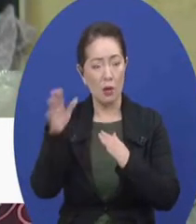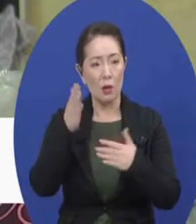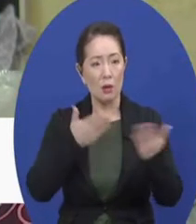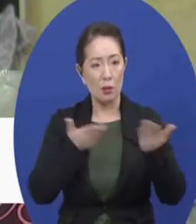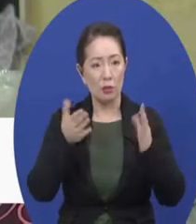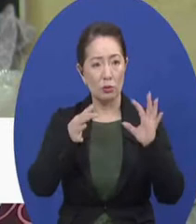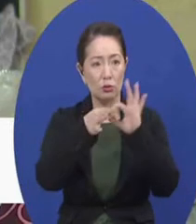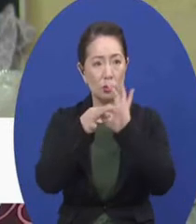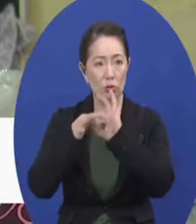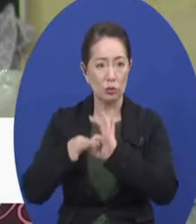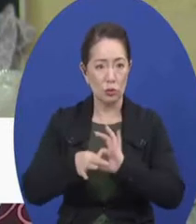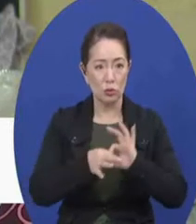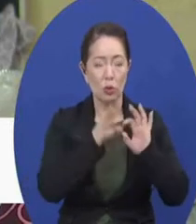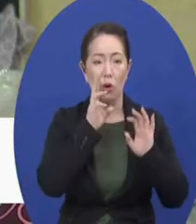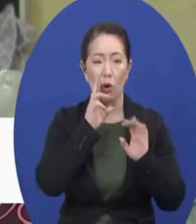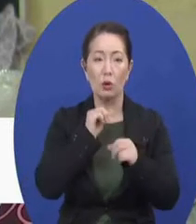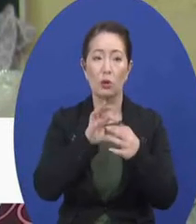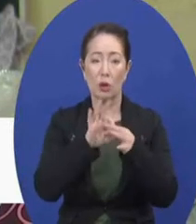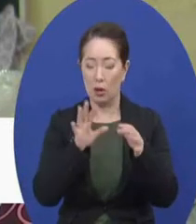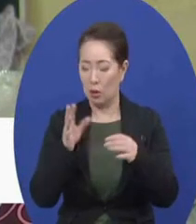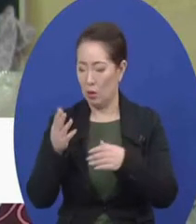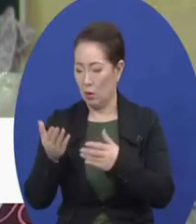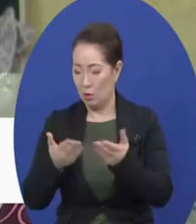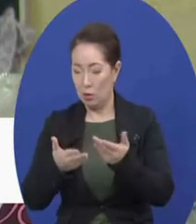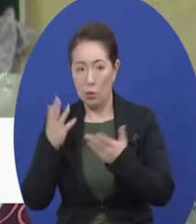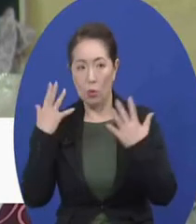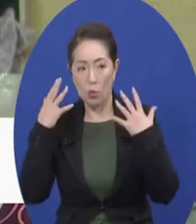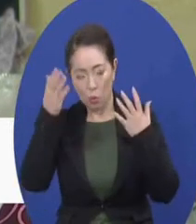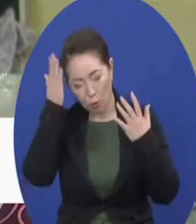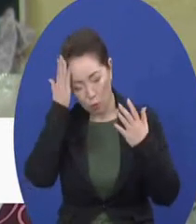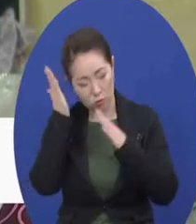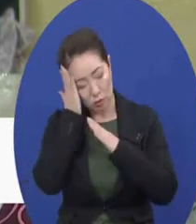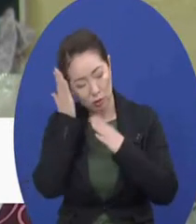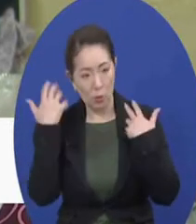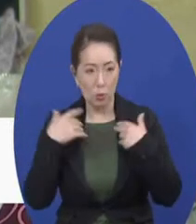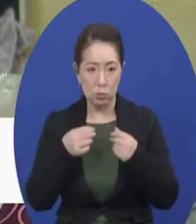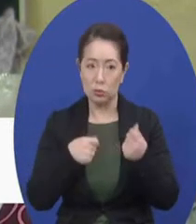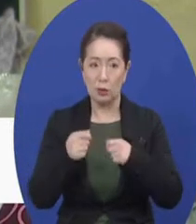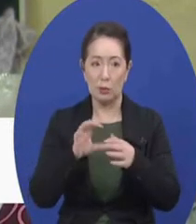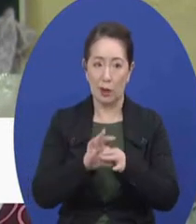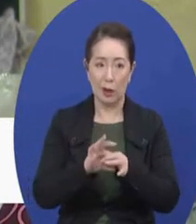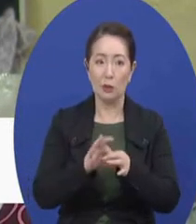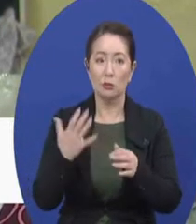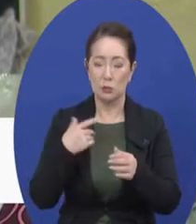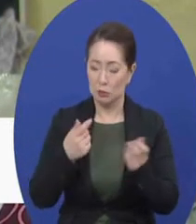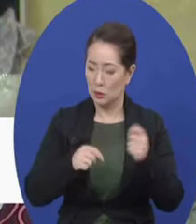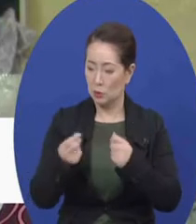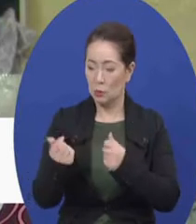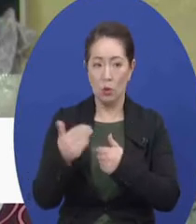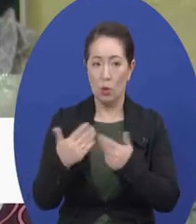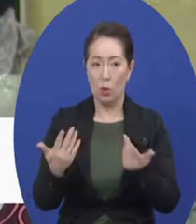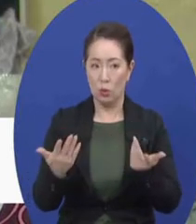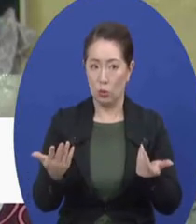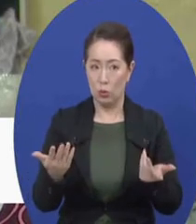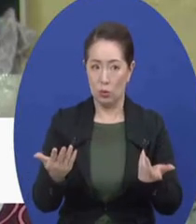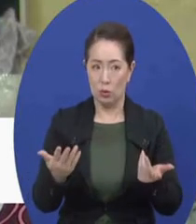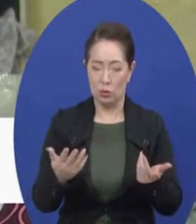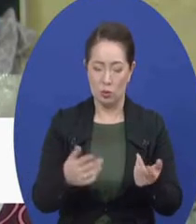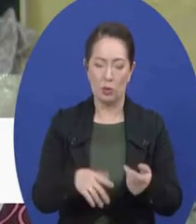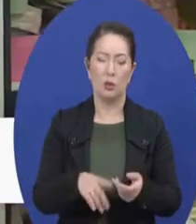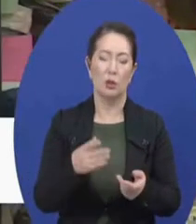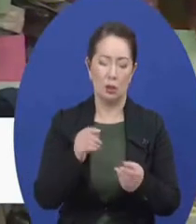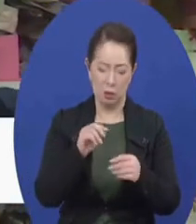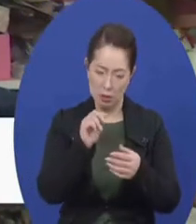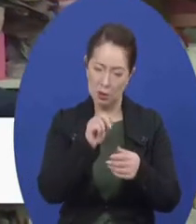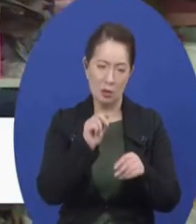барааны лангуунууд хаалттай байсан. Хүнс нь бол ажиллаж байсан гэхээр бид хэдийн нөгөө нэг хийж байгаа бизнес чинь орлого орж ирэхгүй болохоор энд чинь бас л нэг хаан гараад